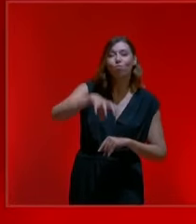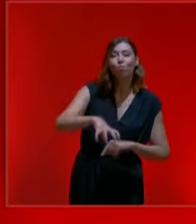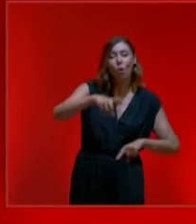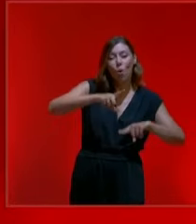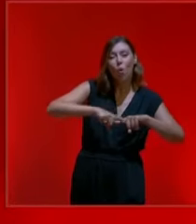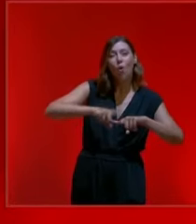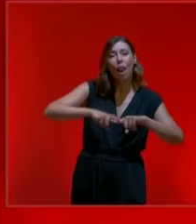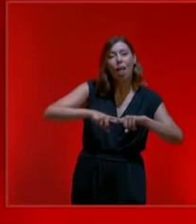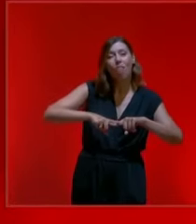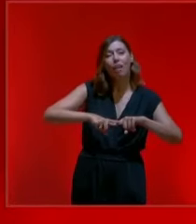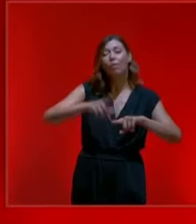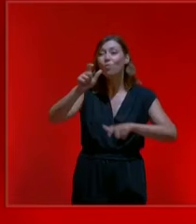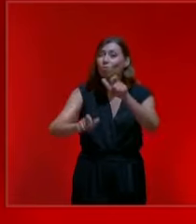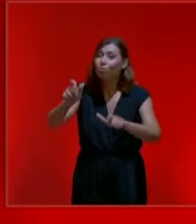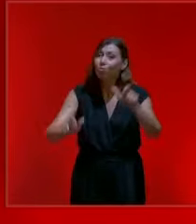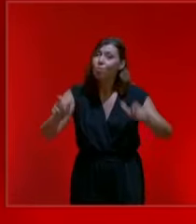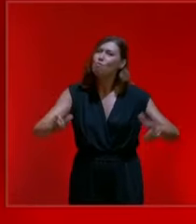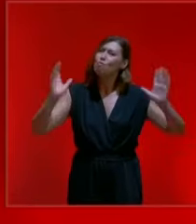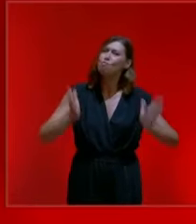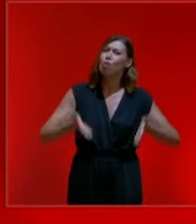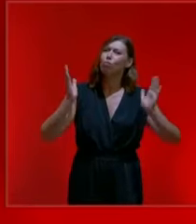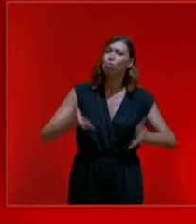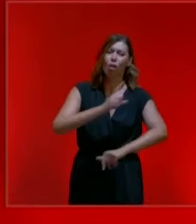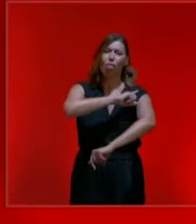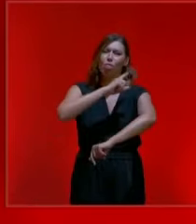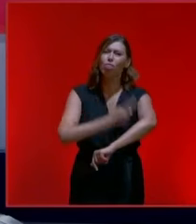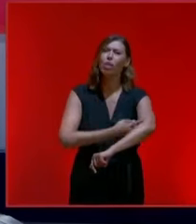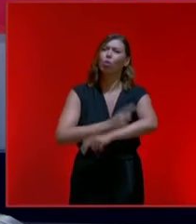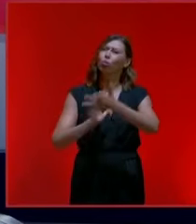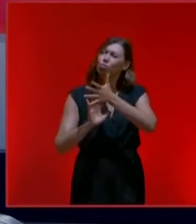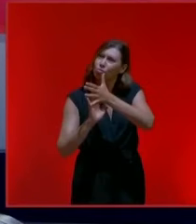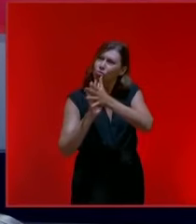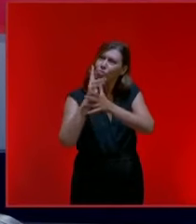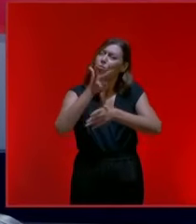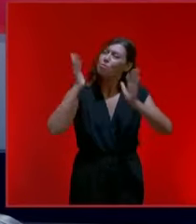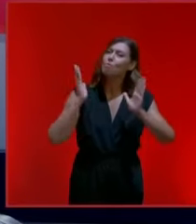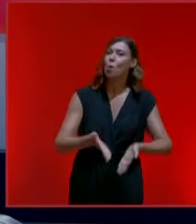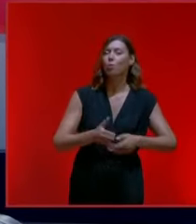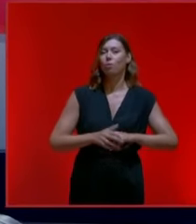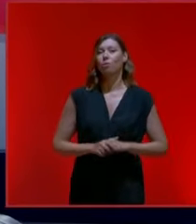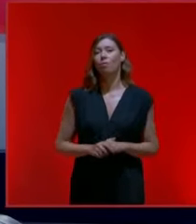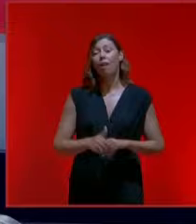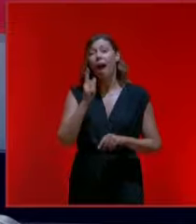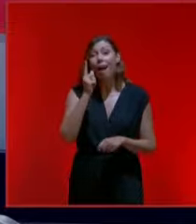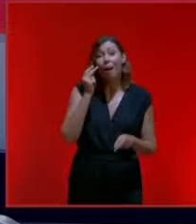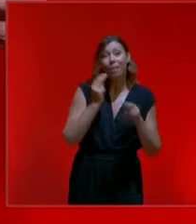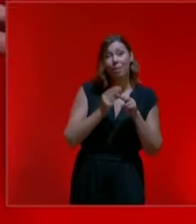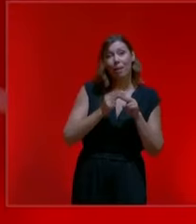να εκπληρώσει τις δυνατότητες που έχει για βελτίωση της ζωής του. Όχι όμως πατώντας την αποτυχία του